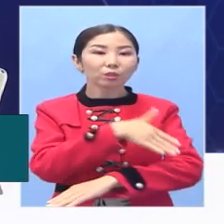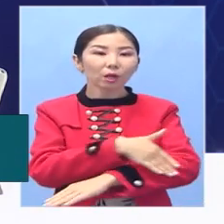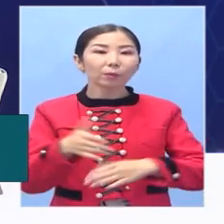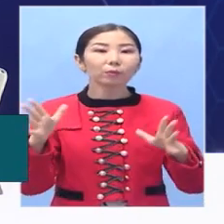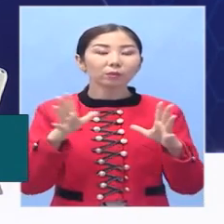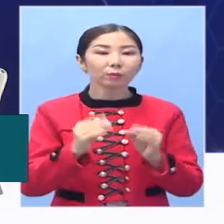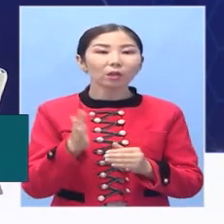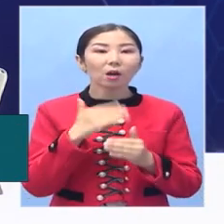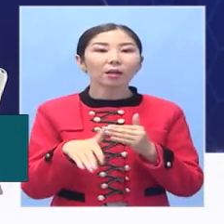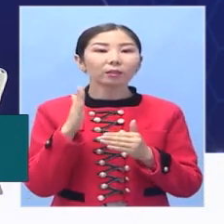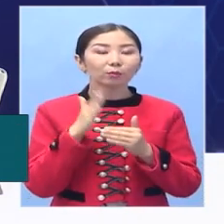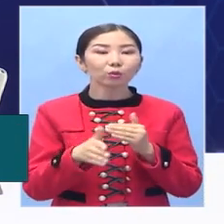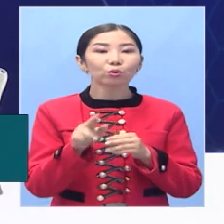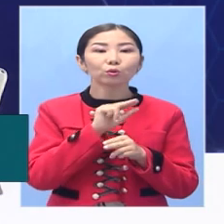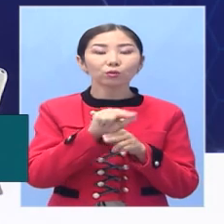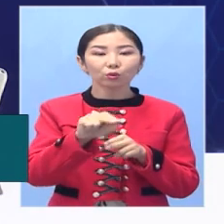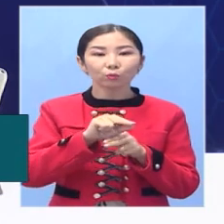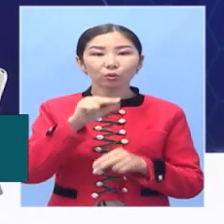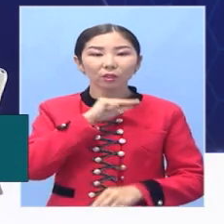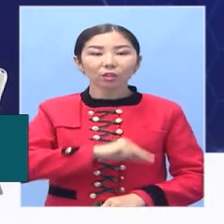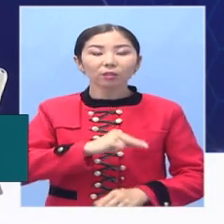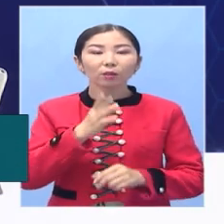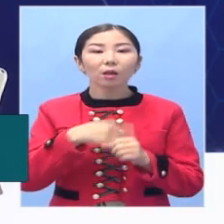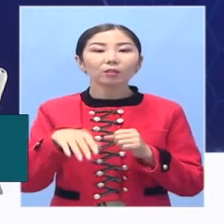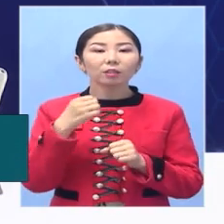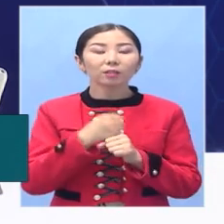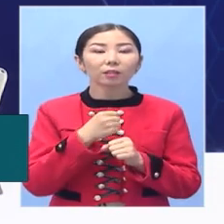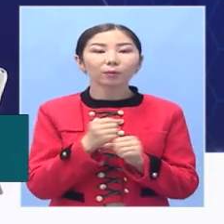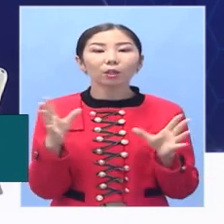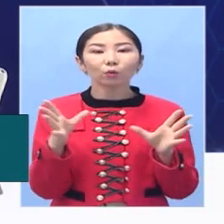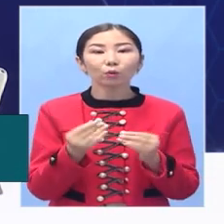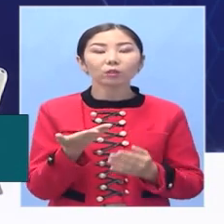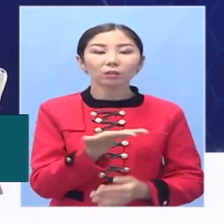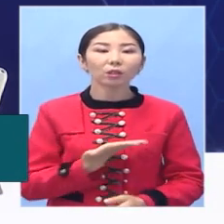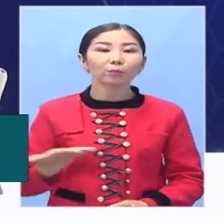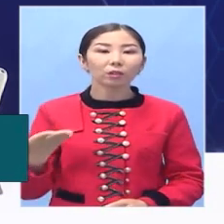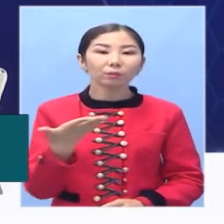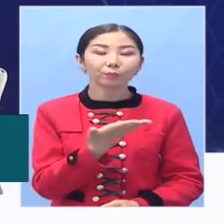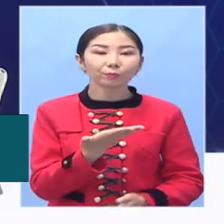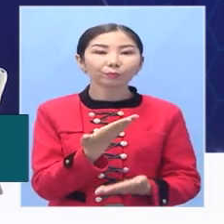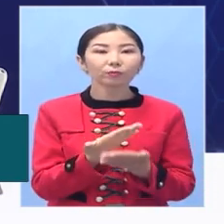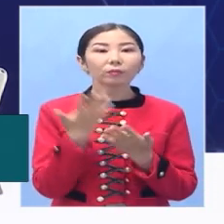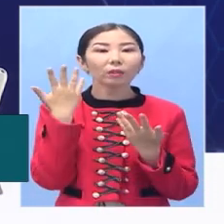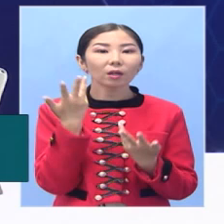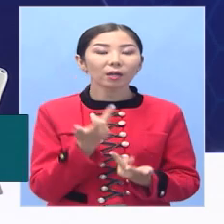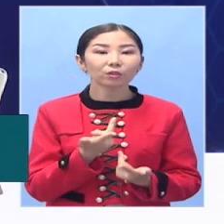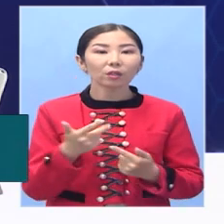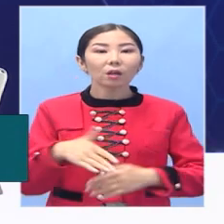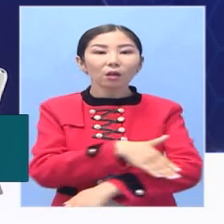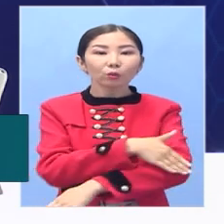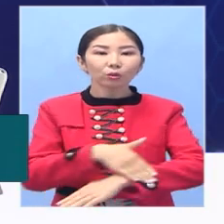да жөндеу жұмыстар жасалып жатқанын көріп отырмыз. Биылғы жыл осы қанша көше